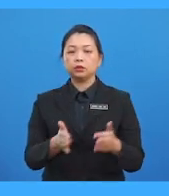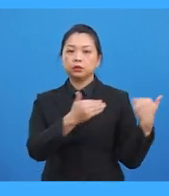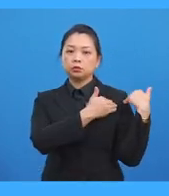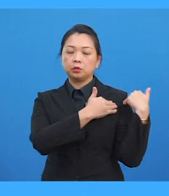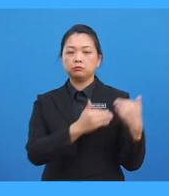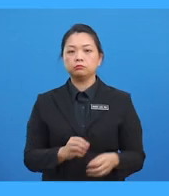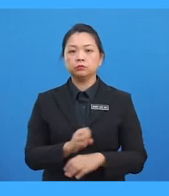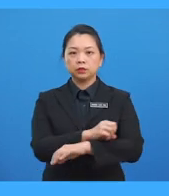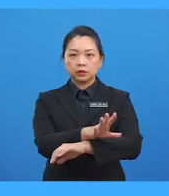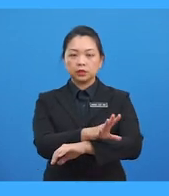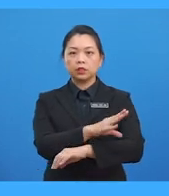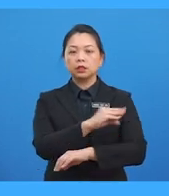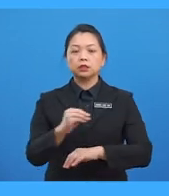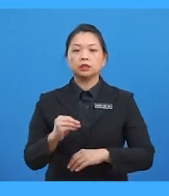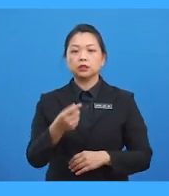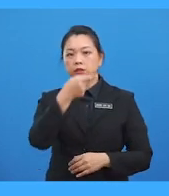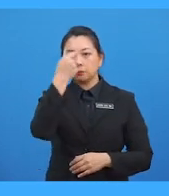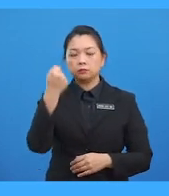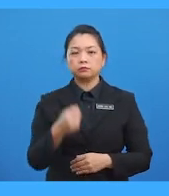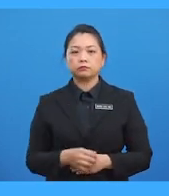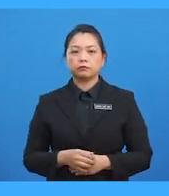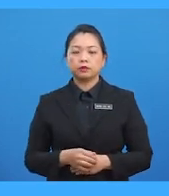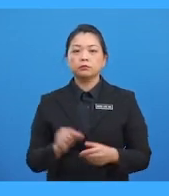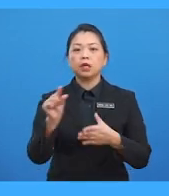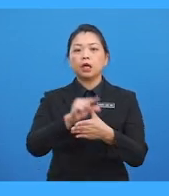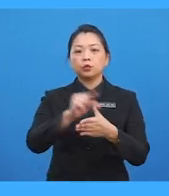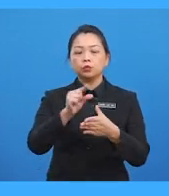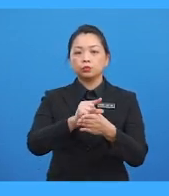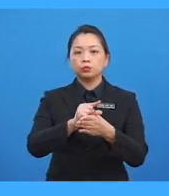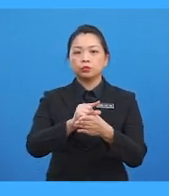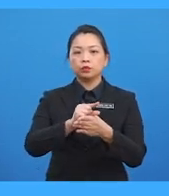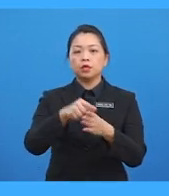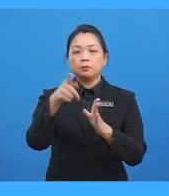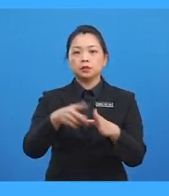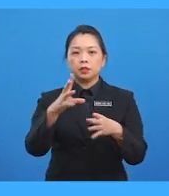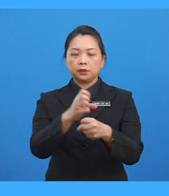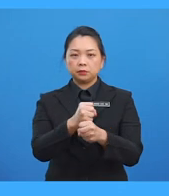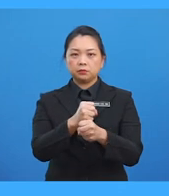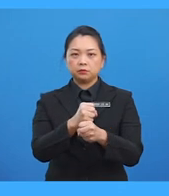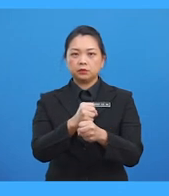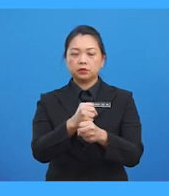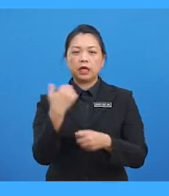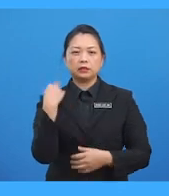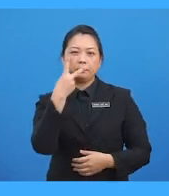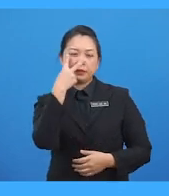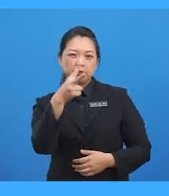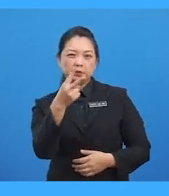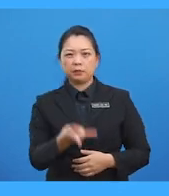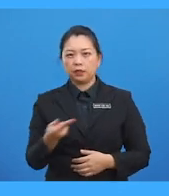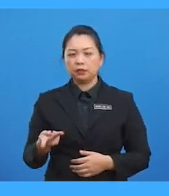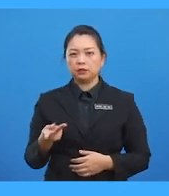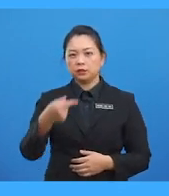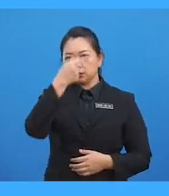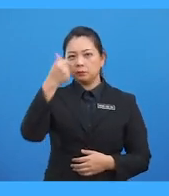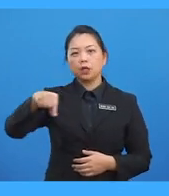Kesan dan akibat. Yang pertama, menggugat punca pendapatan. Kedua, memberi persepsi negatif terhadap produk kerana